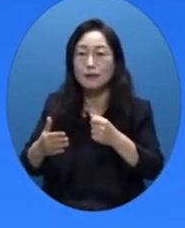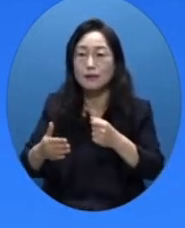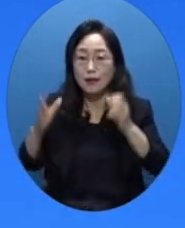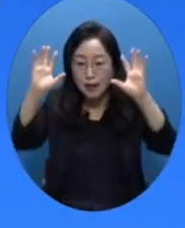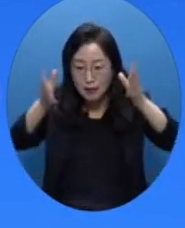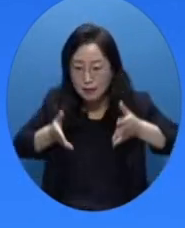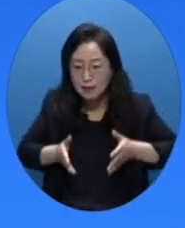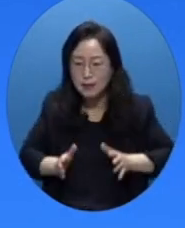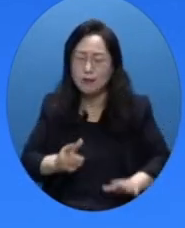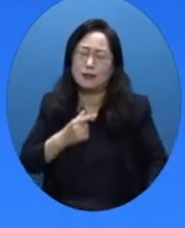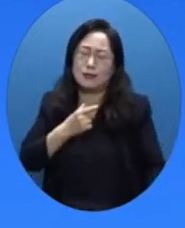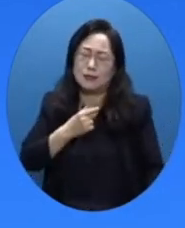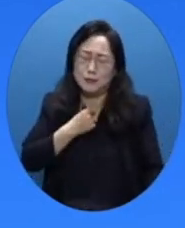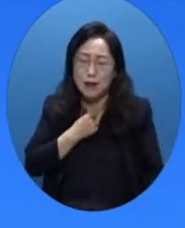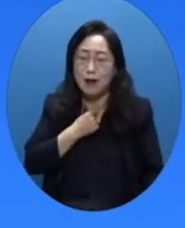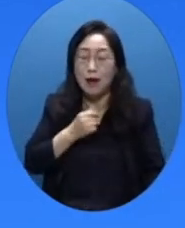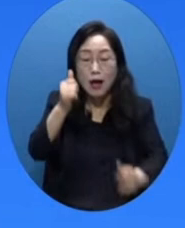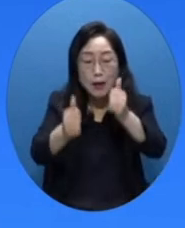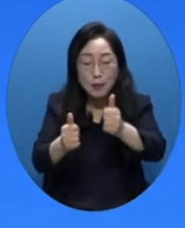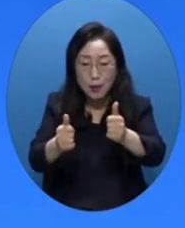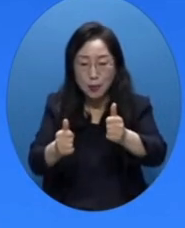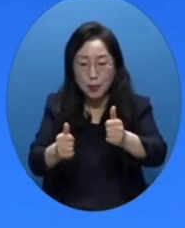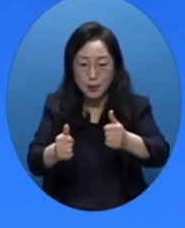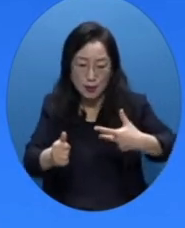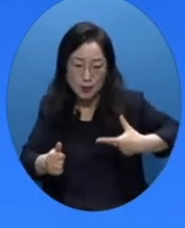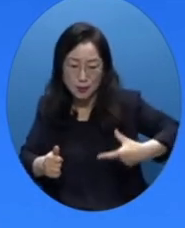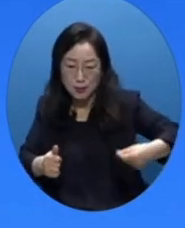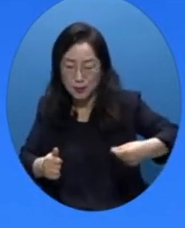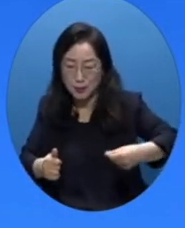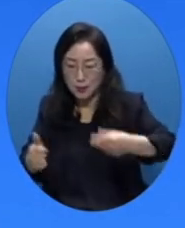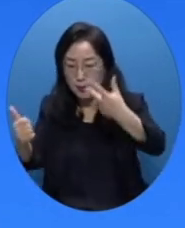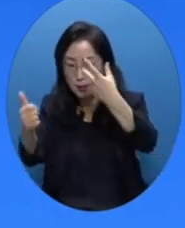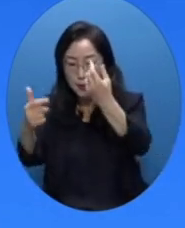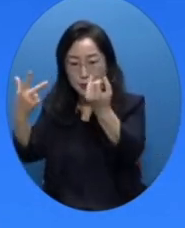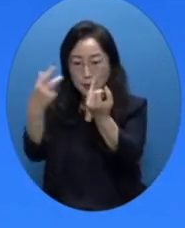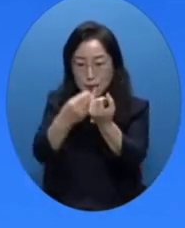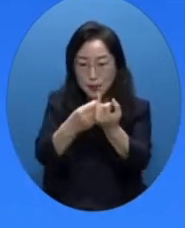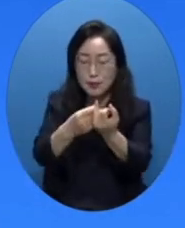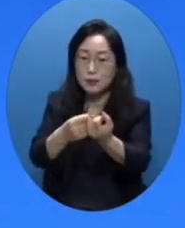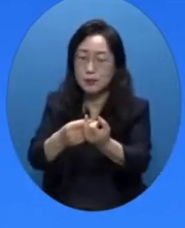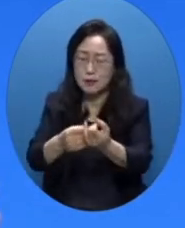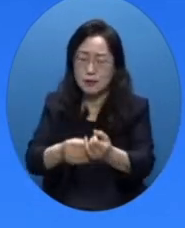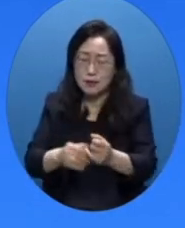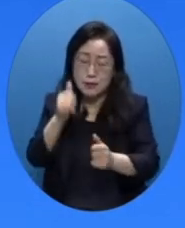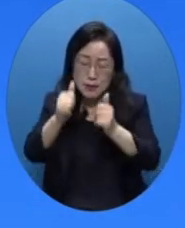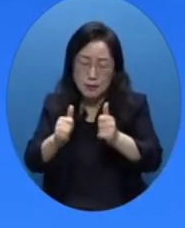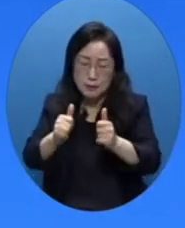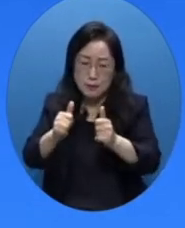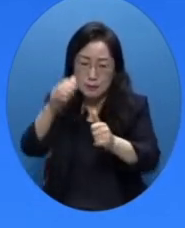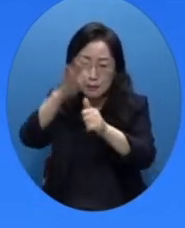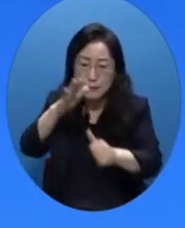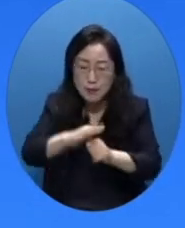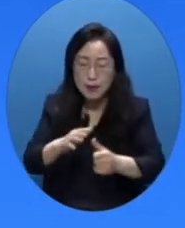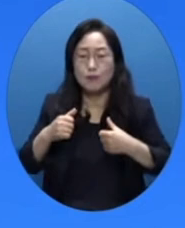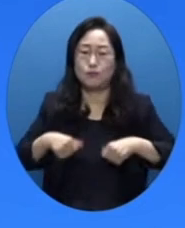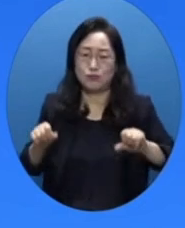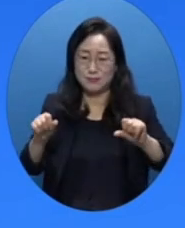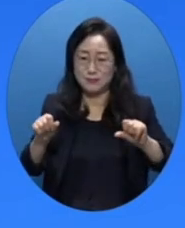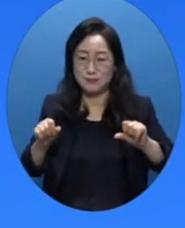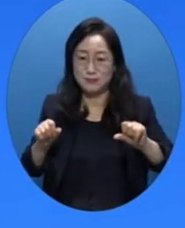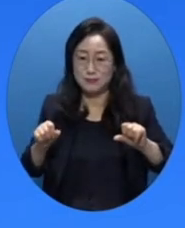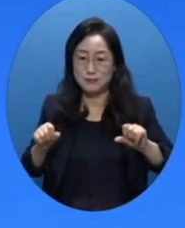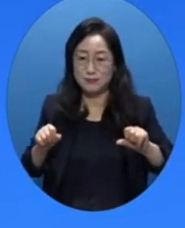아이를 낳으려고 시험관 시도를 여러 번 했는데 아이가 안 생긴 것입니다. 그래서 포기했는데